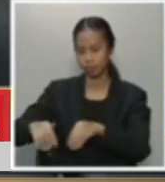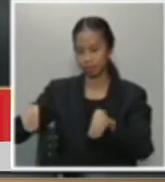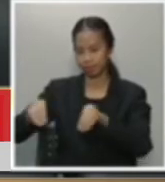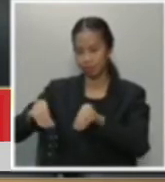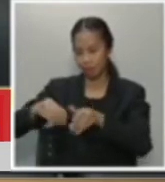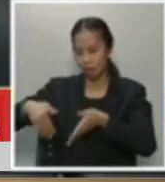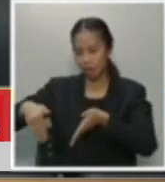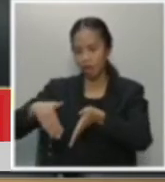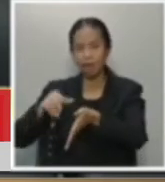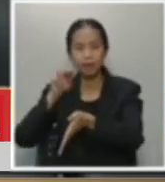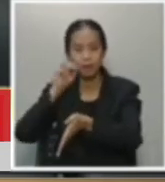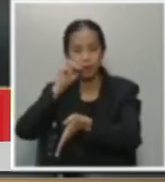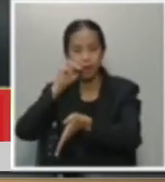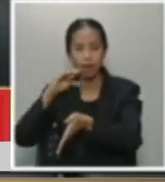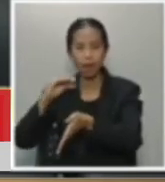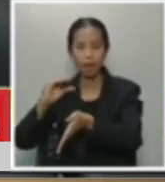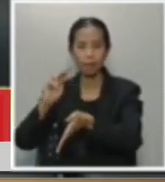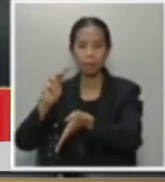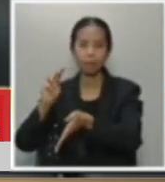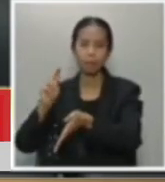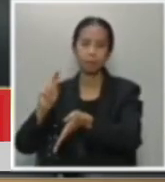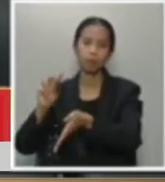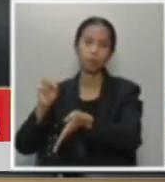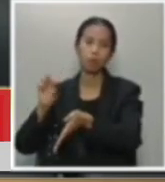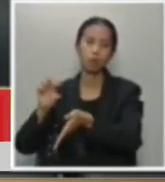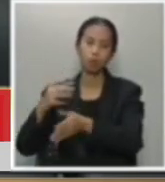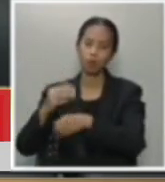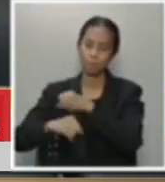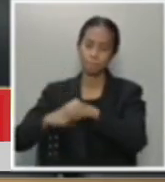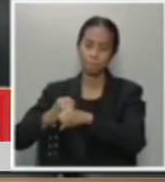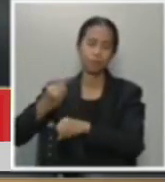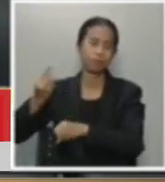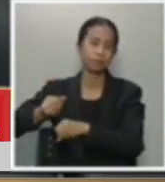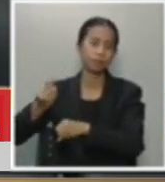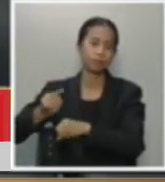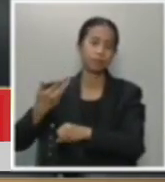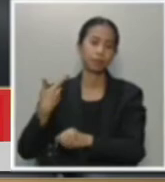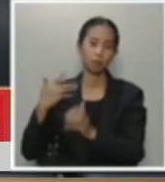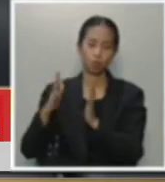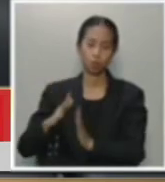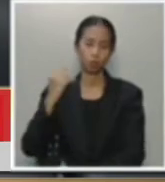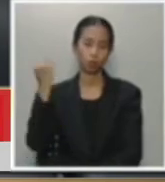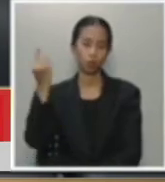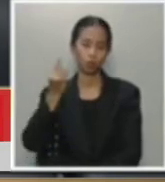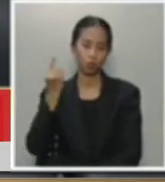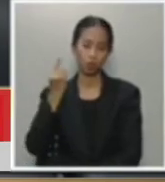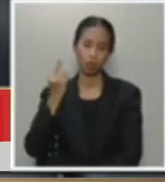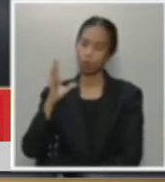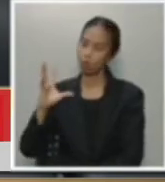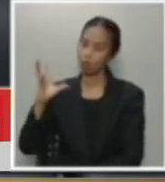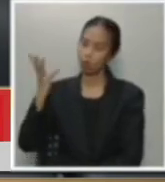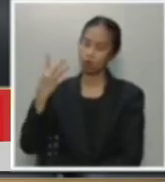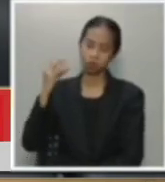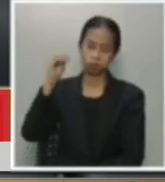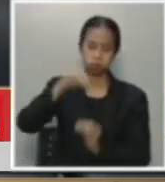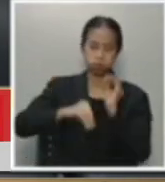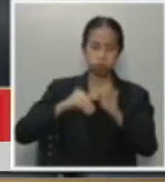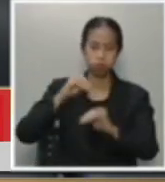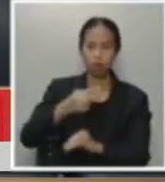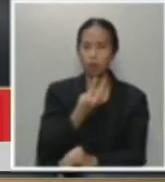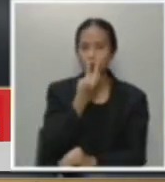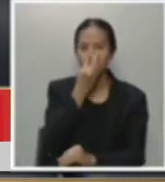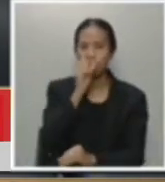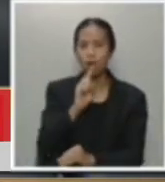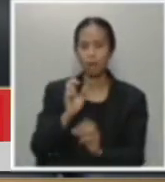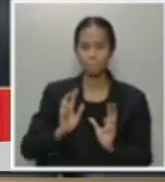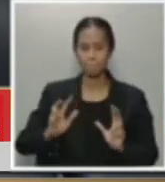งในวันขึ้น15ค่ำเดือน11ของทุกปีจะมีนักท่องเที่ยวจากทั่วโลกค่ะมาชมปรากฏการณ์บั้งไฟพญาน